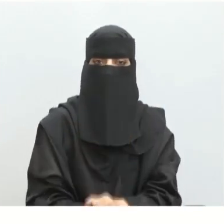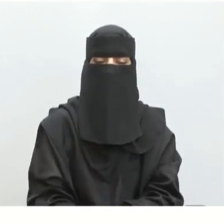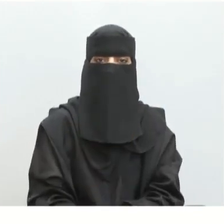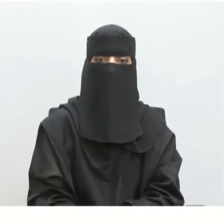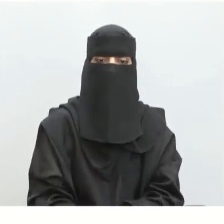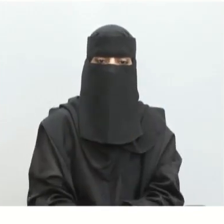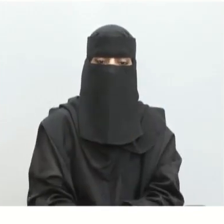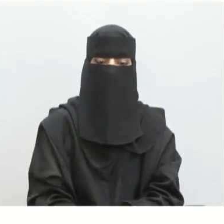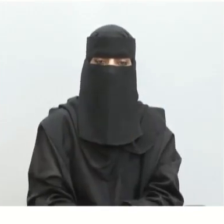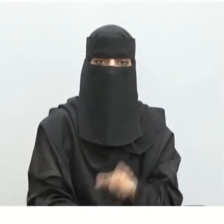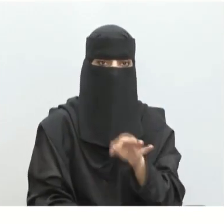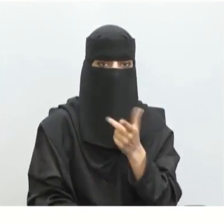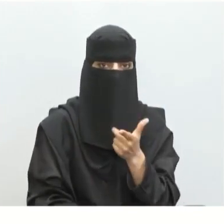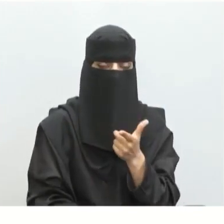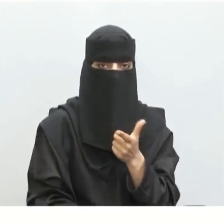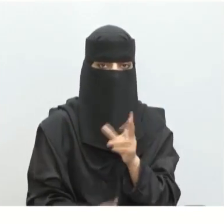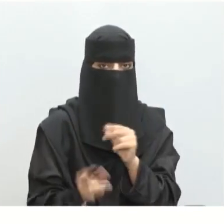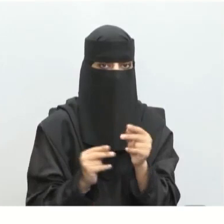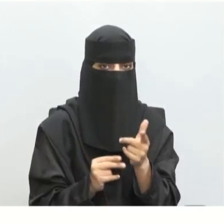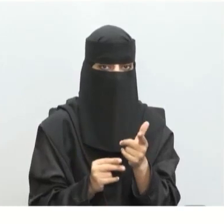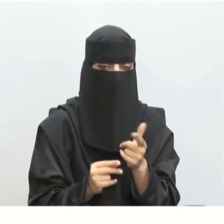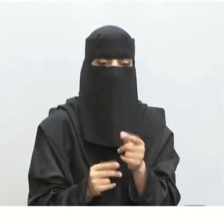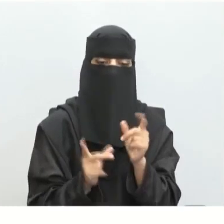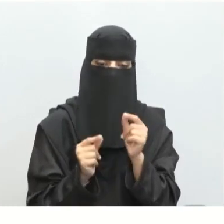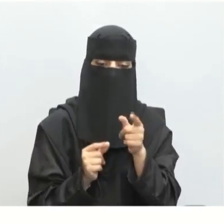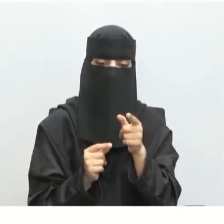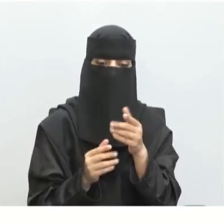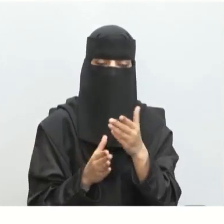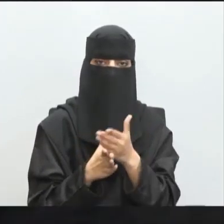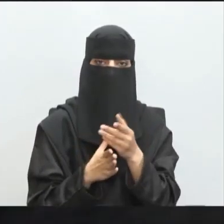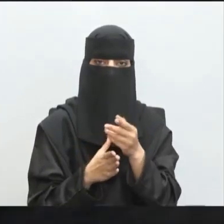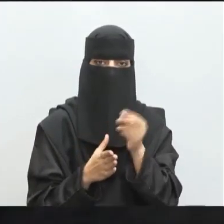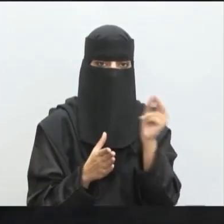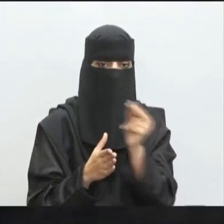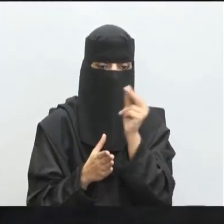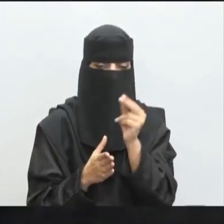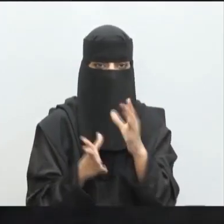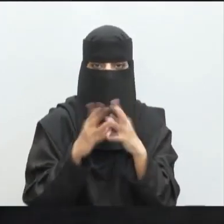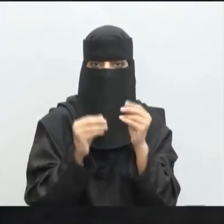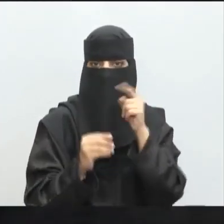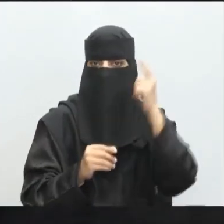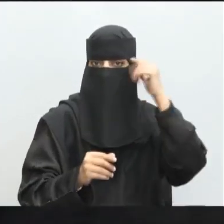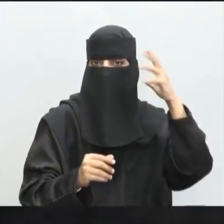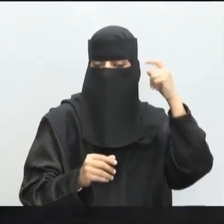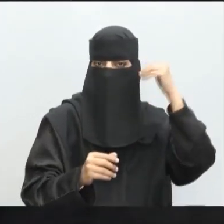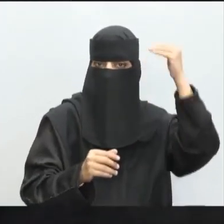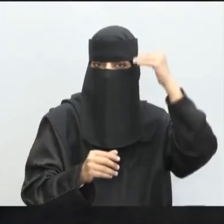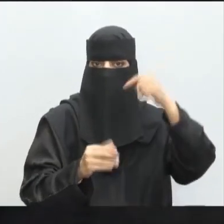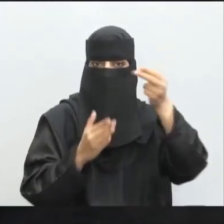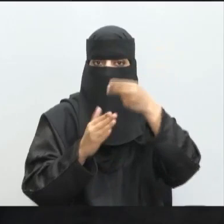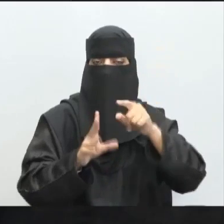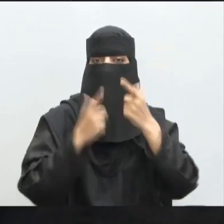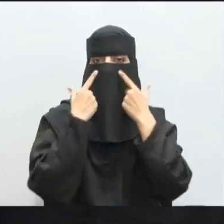حقيقيه بل هي خطوط رائعين اذا هي خطوط وهميه ترسم على